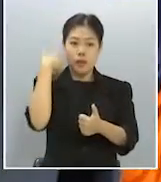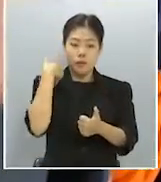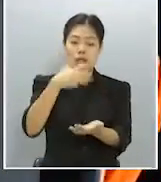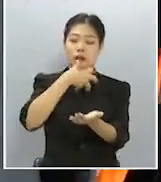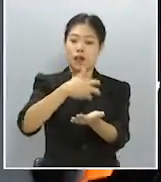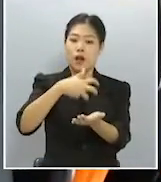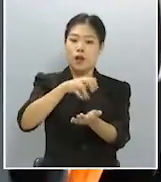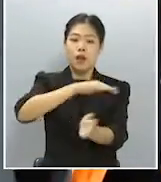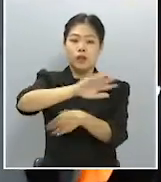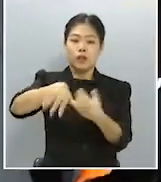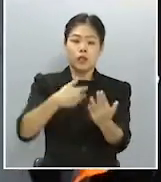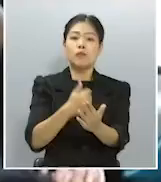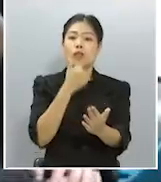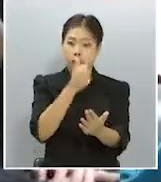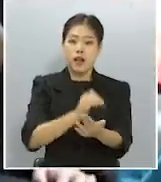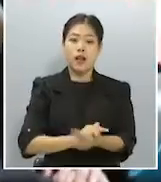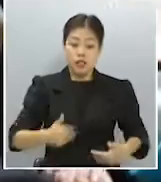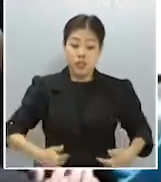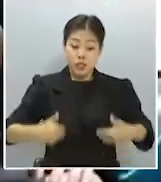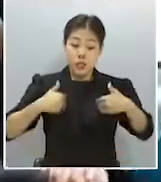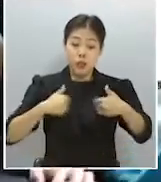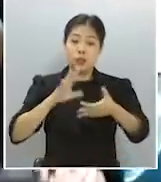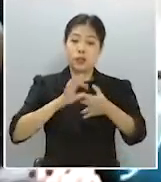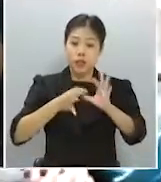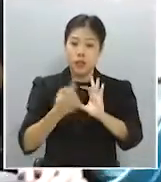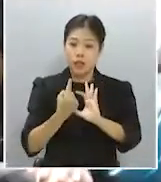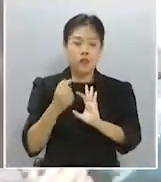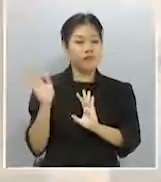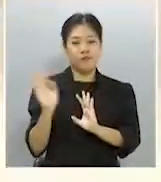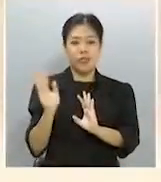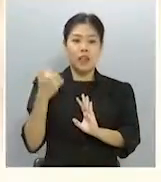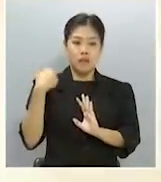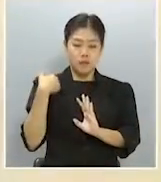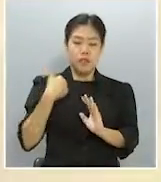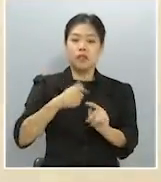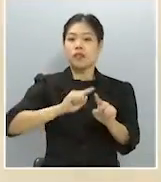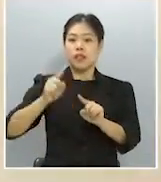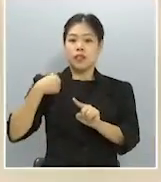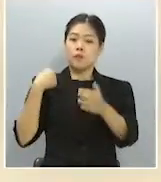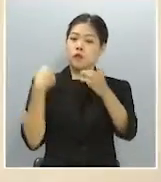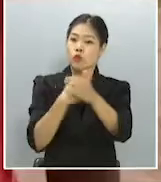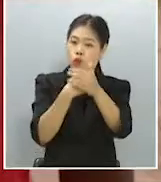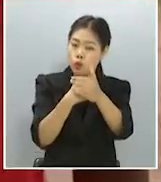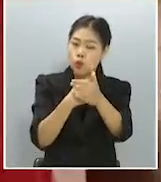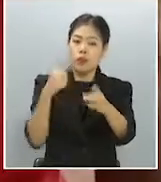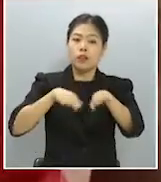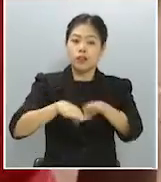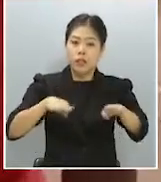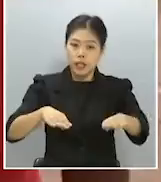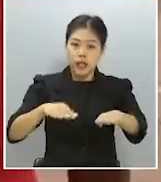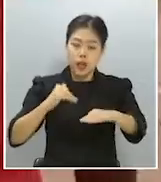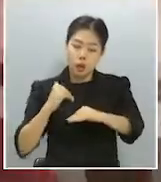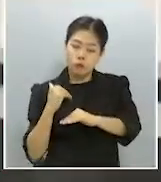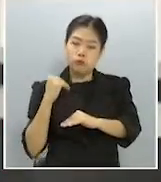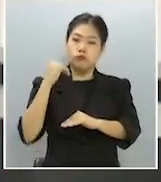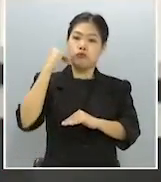ล่าสู่กันฟังไม่ใช่เรื่องราวเฉพาะชีวิตนักกีฬาที่ฝึกซ้อมและแข่งขันแต่เป็นเรื่องราวการต่อสู้ในชีวิตตั้งแต่วัยเด็กที่ทำให้เขาเป็นตัวตนอย่างที่เป็นทุก